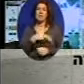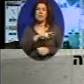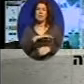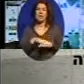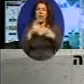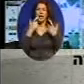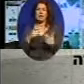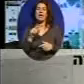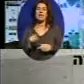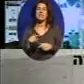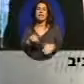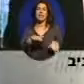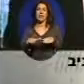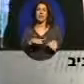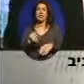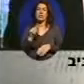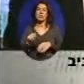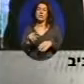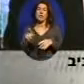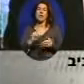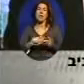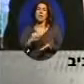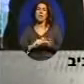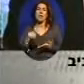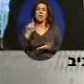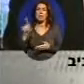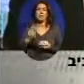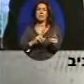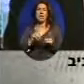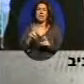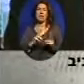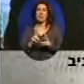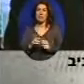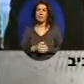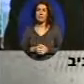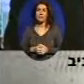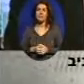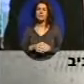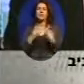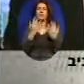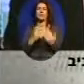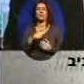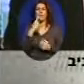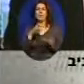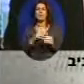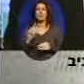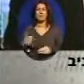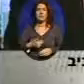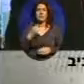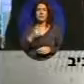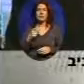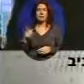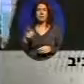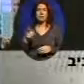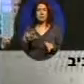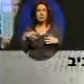זה הרגולטור, שזה משרד התמ"ת, אגף הפיקוח או מנהל הבטיחות. וכשאתה מדבר עם המעסיקים, יש נכונות?